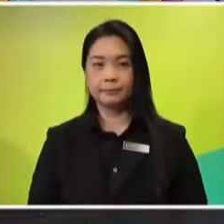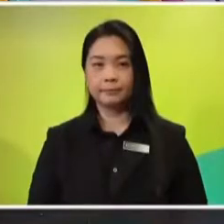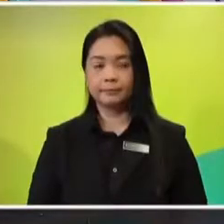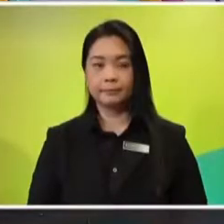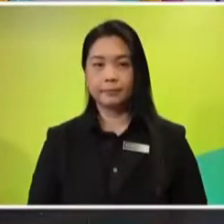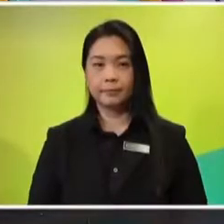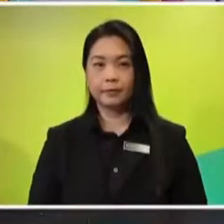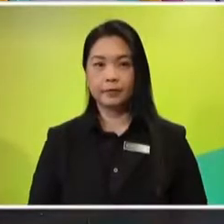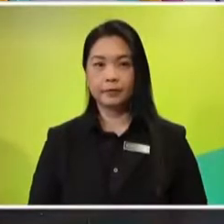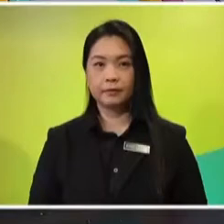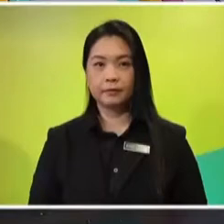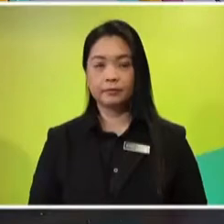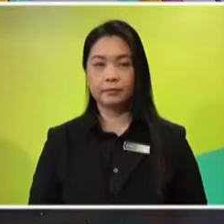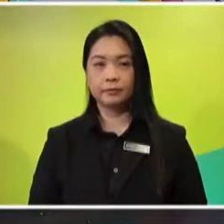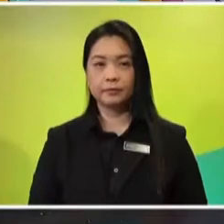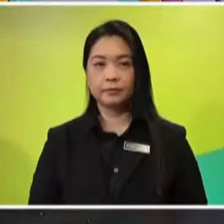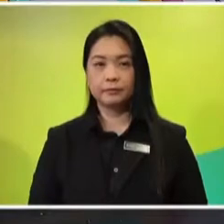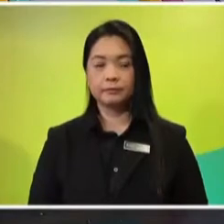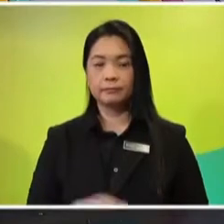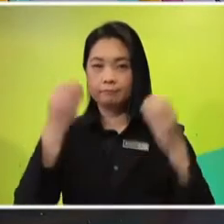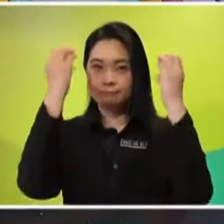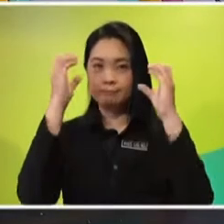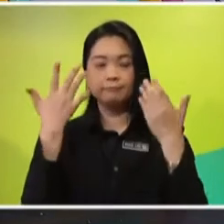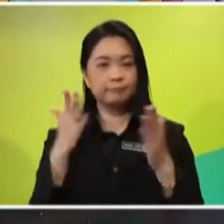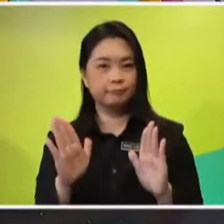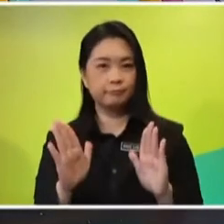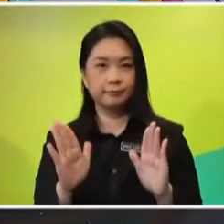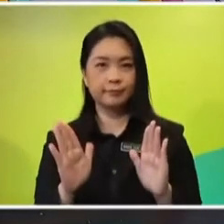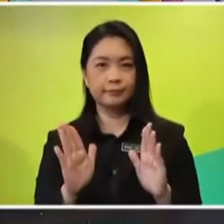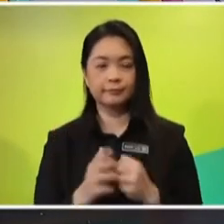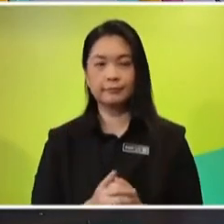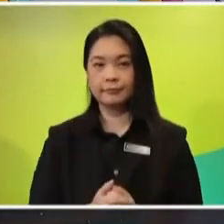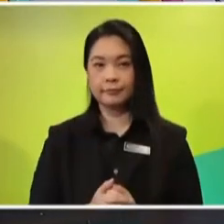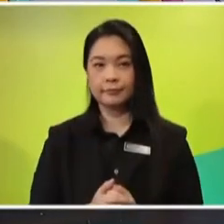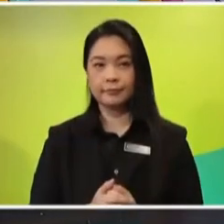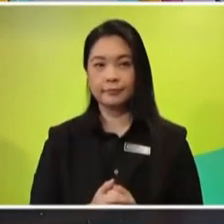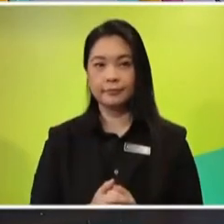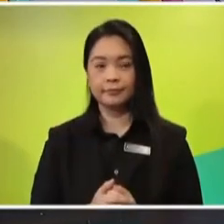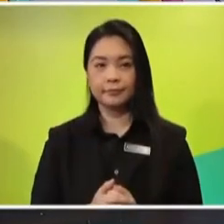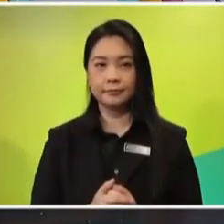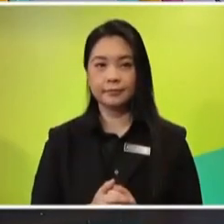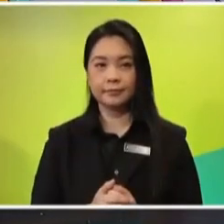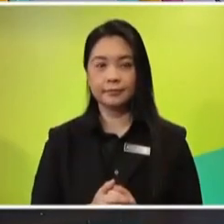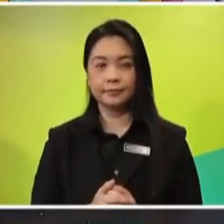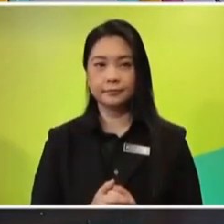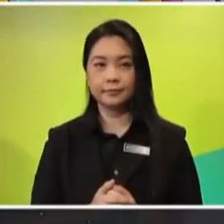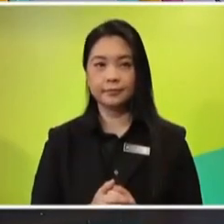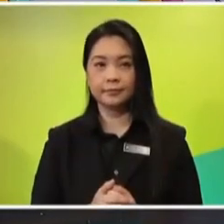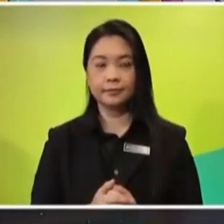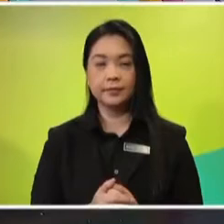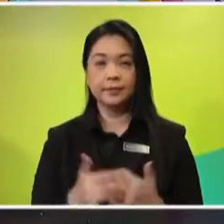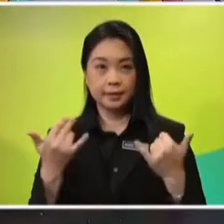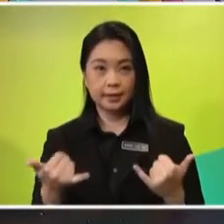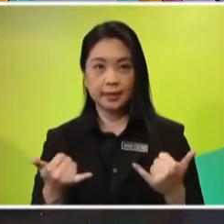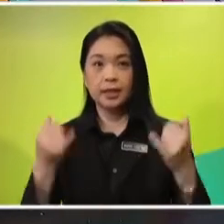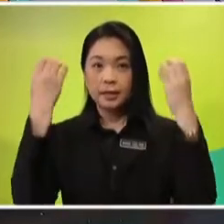cikgu. Ya. Cikgu dah siap dah? Dah. Okey, saya pun dah siap juga, cikgu. Alright. Sekarang ni cikgu